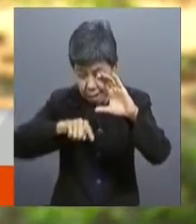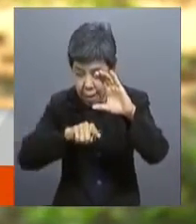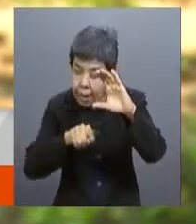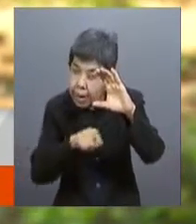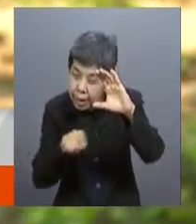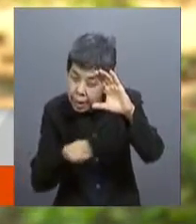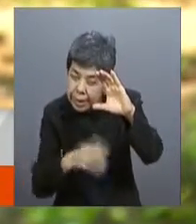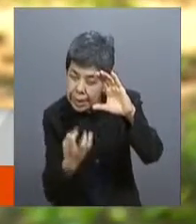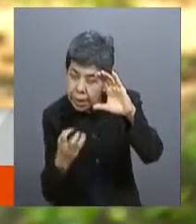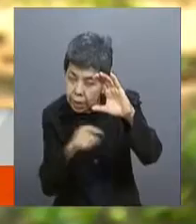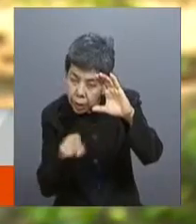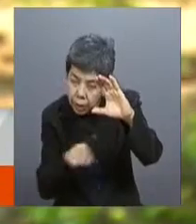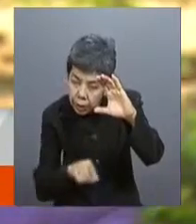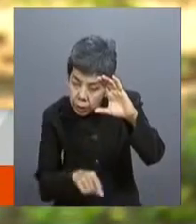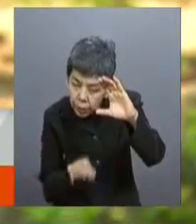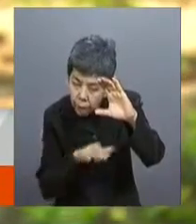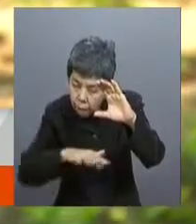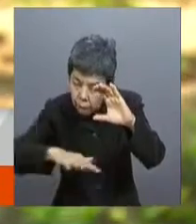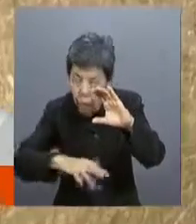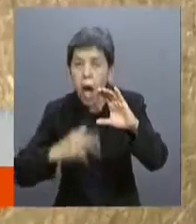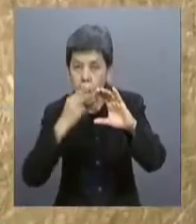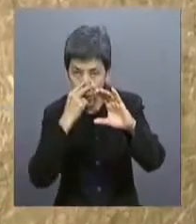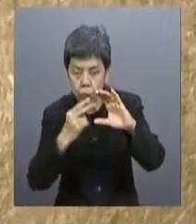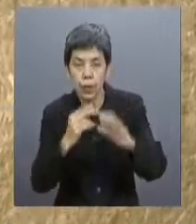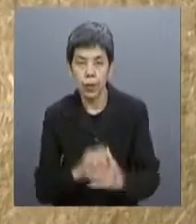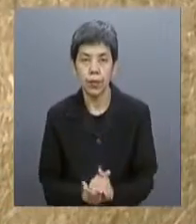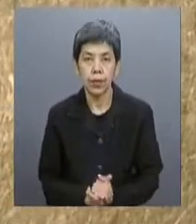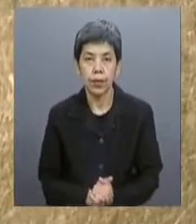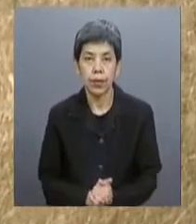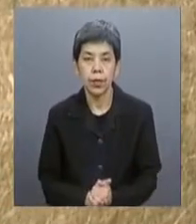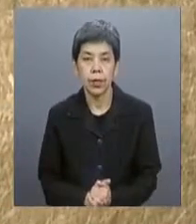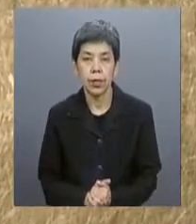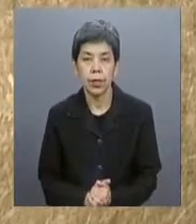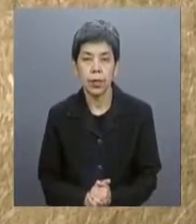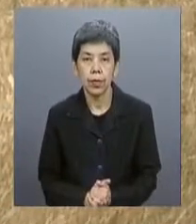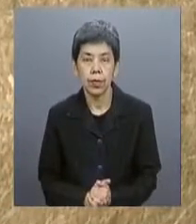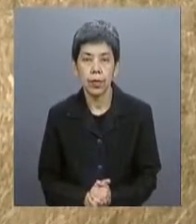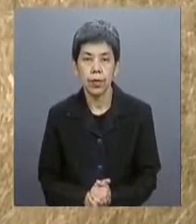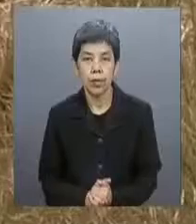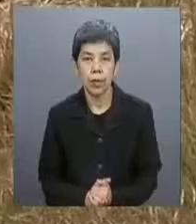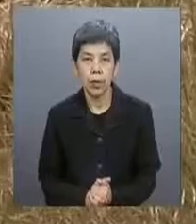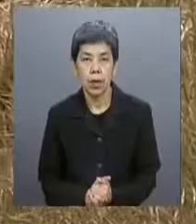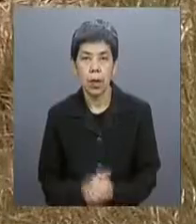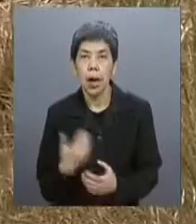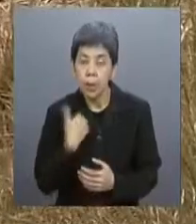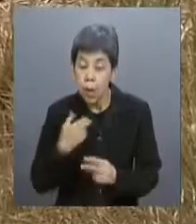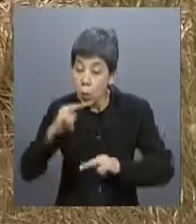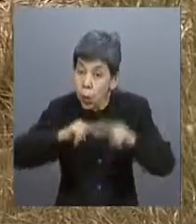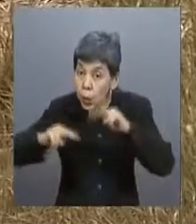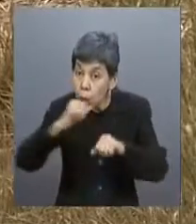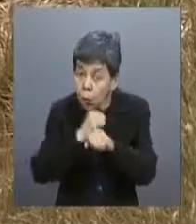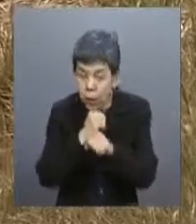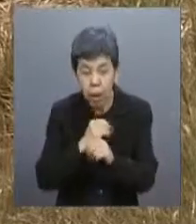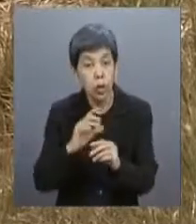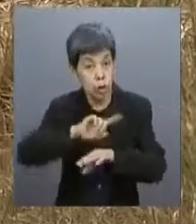ล็อกก็คือชั้นหินก็คือดูเป็นรอยแตกข้างล่างเนี่ยค่ะ หลังจากที่มีการตรวจสอบผ่านไปประมา